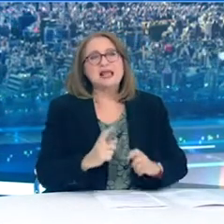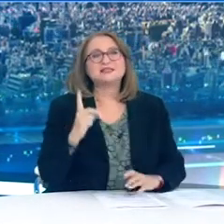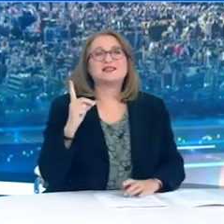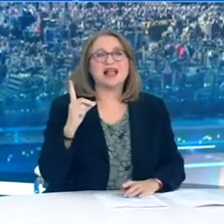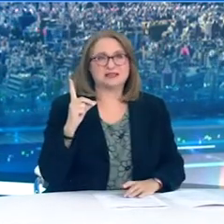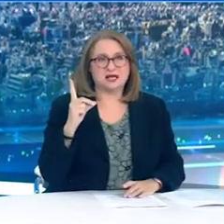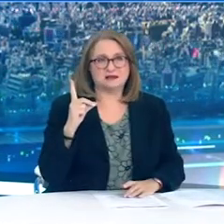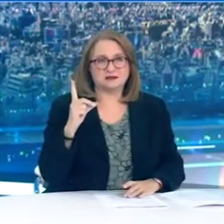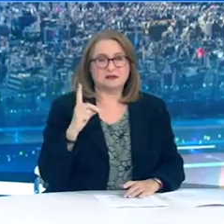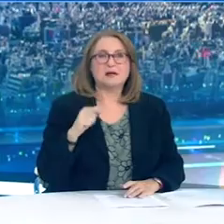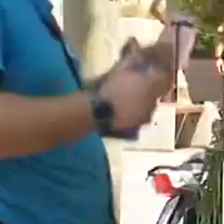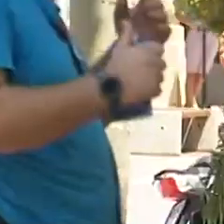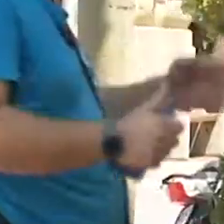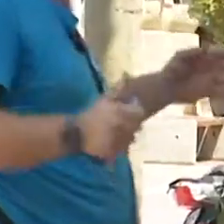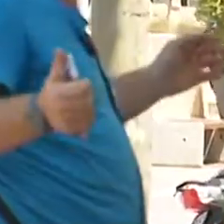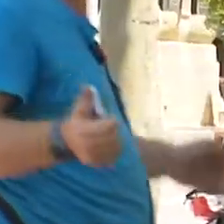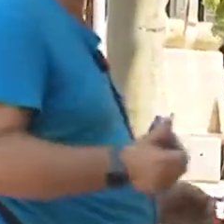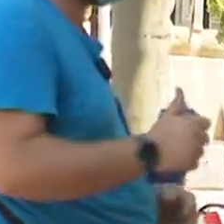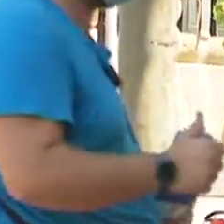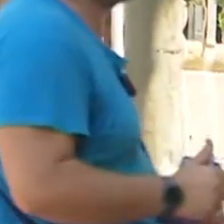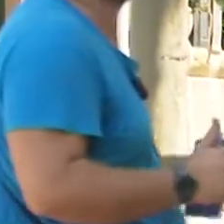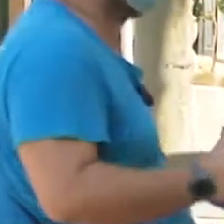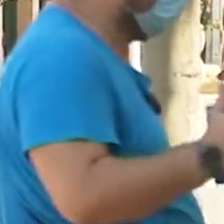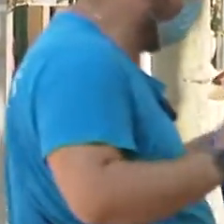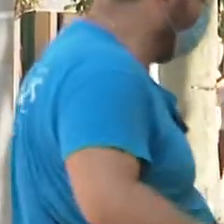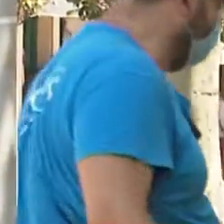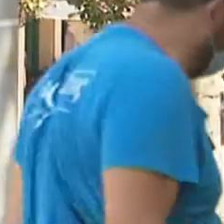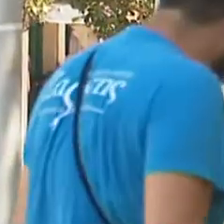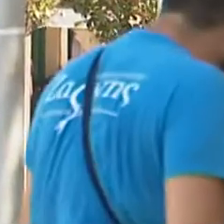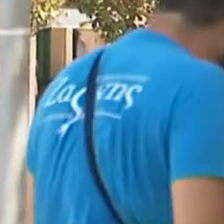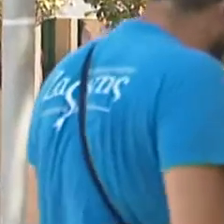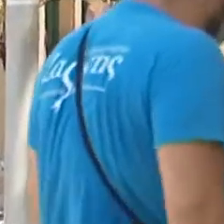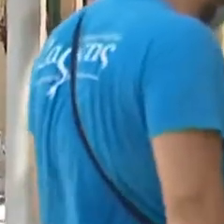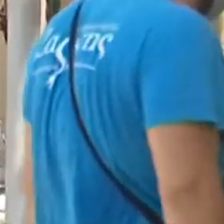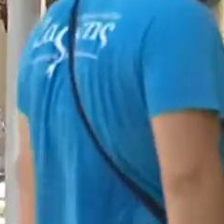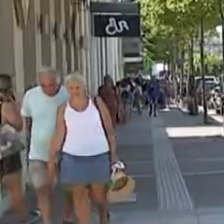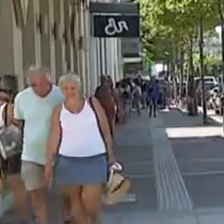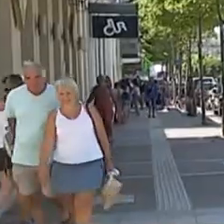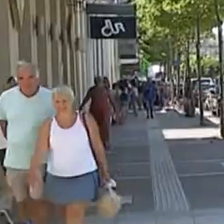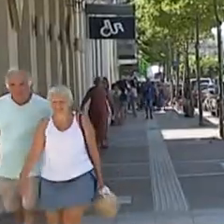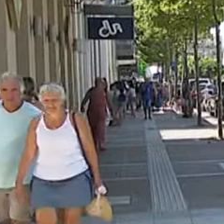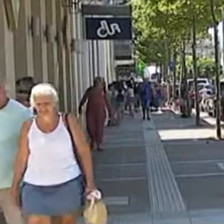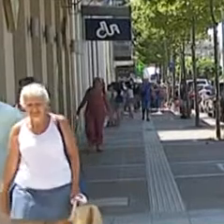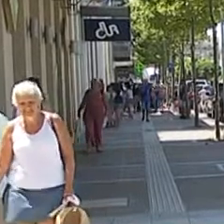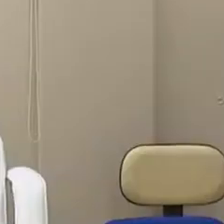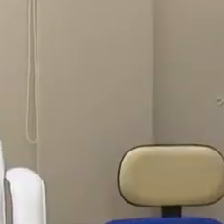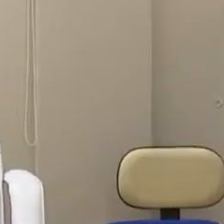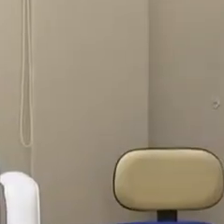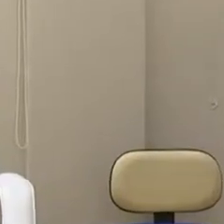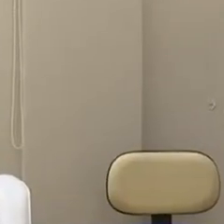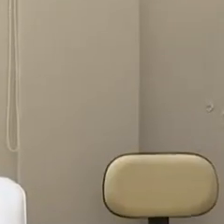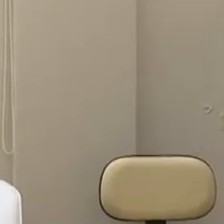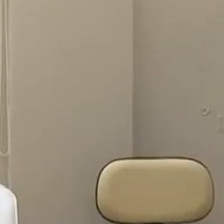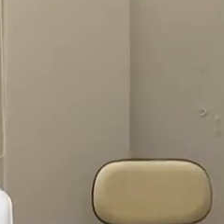τρόπο ότι δεν έχει έρθει ακόμα το τέλος της πανδημίας. Τον κόδωνα κινδύνου για την διασπορά του κορονοϊού στη χώρα μας έκρουσε ο Υφυπουργός